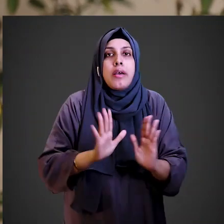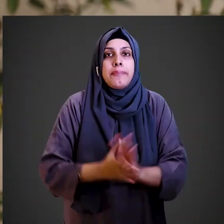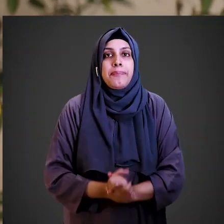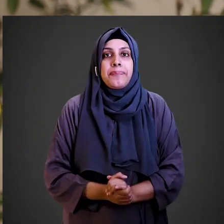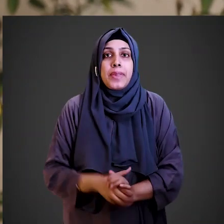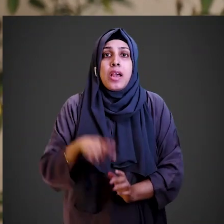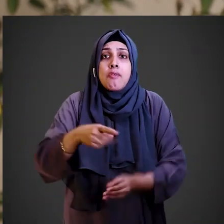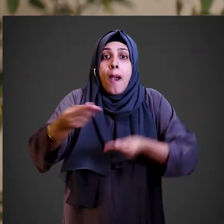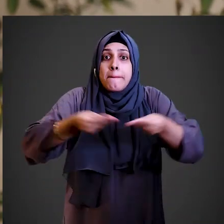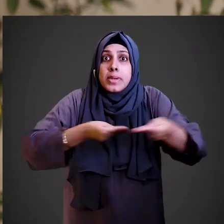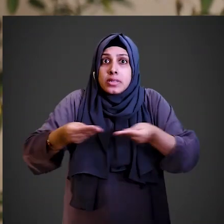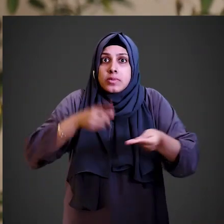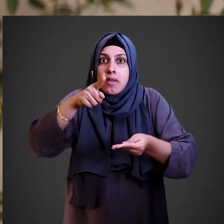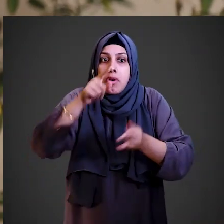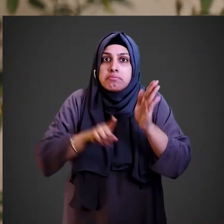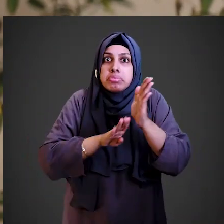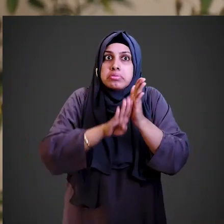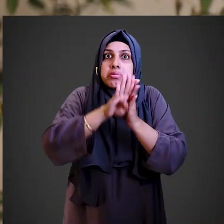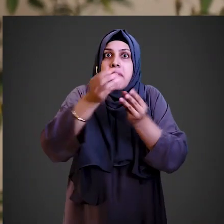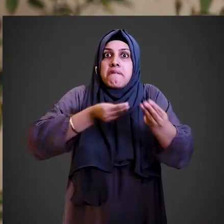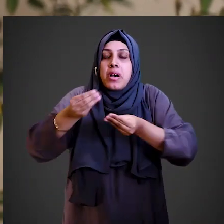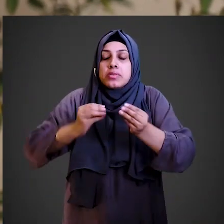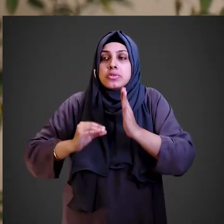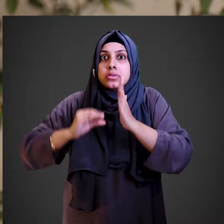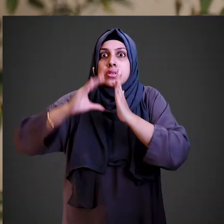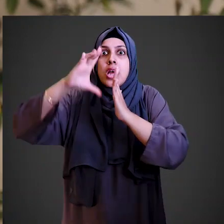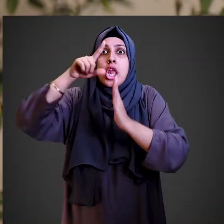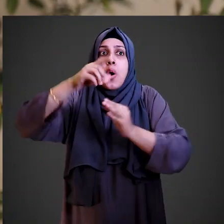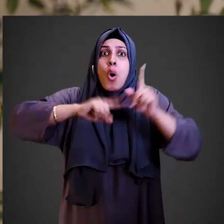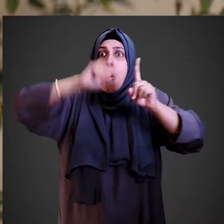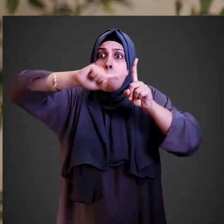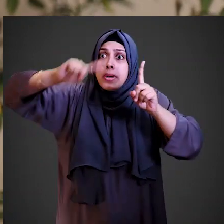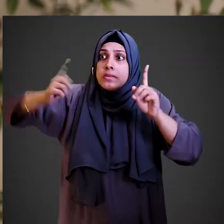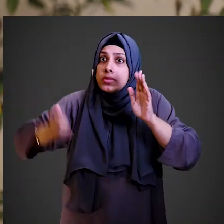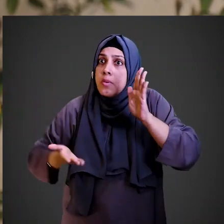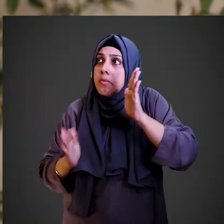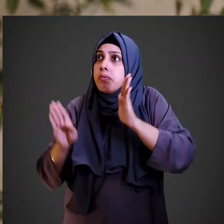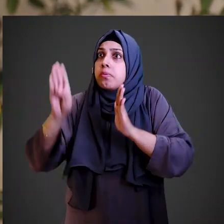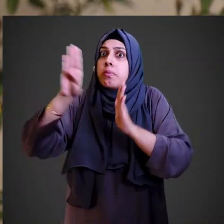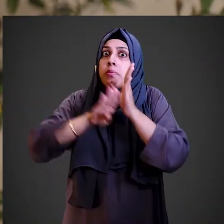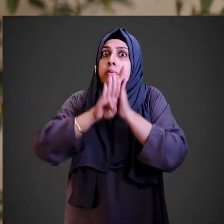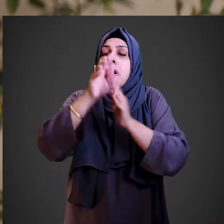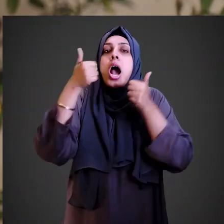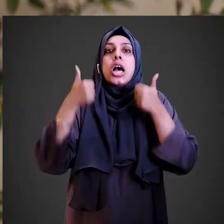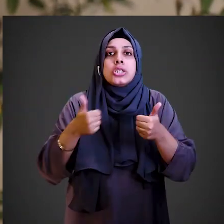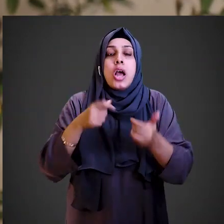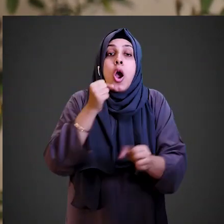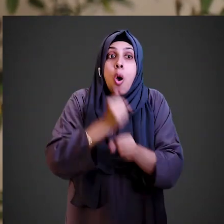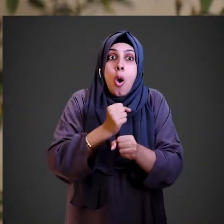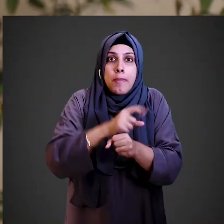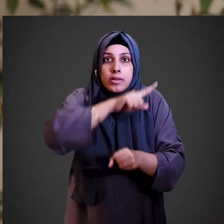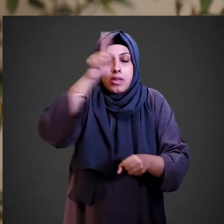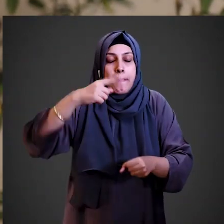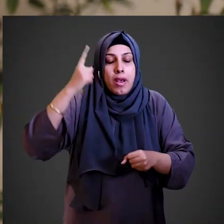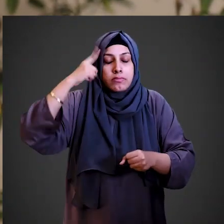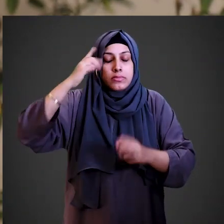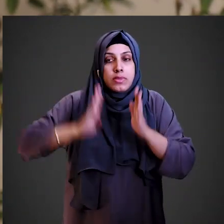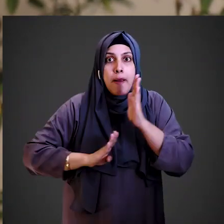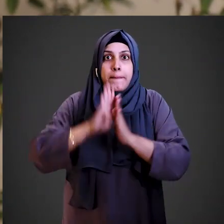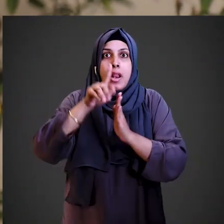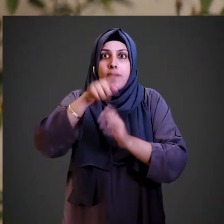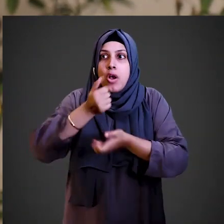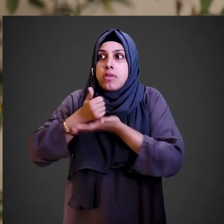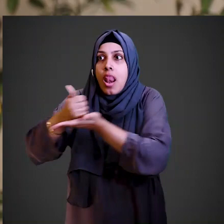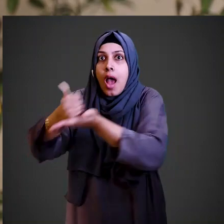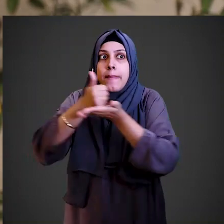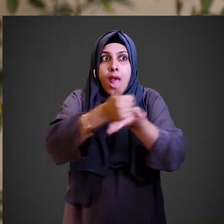کا جو ایک بزنسز ہیں وہ زیادہ فلرش کریں گے، اکانومی زیادہ بڑھے گی آپ کی، ٹھیک ہے۔ آپ کو گورنمنٹ اس پوزیشن میں ہوگی کہ آپ کو